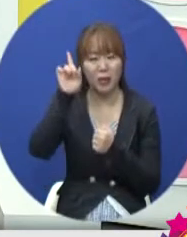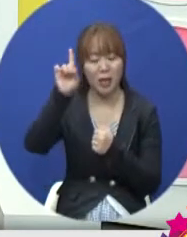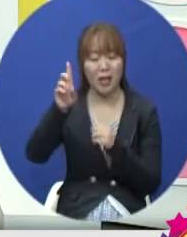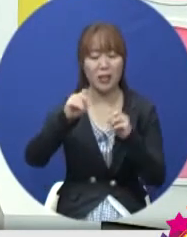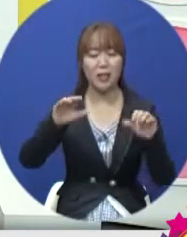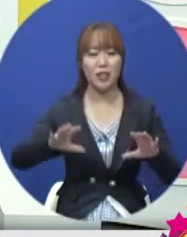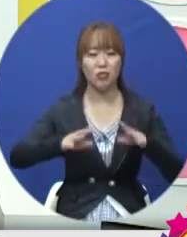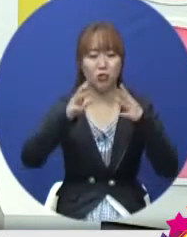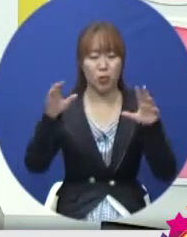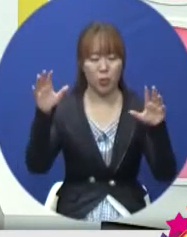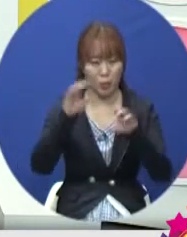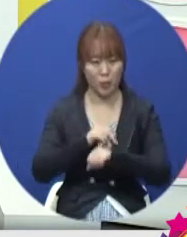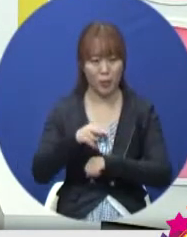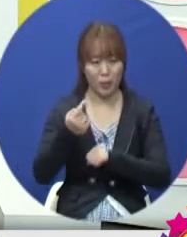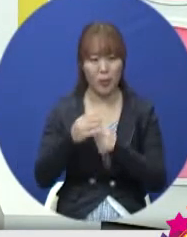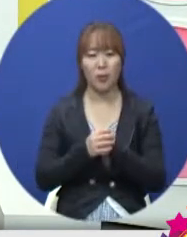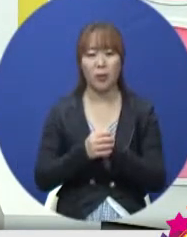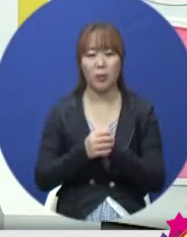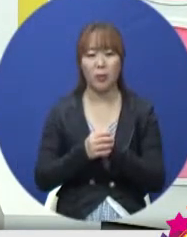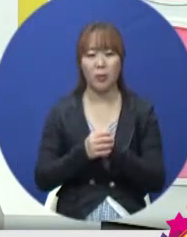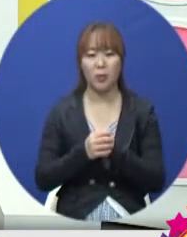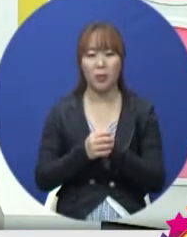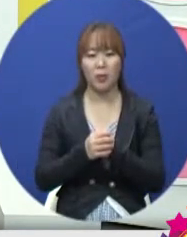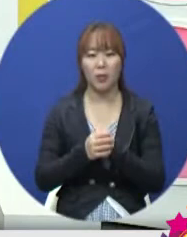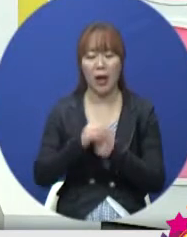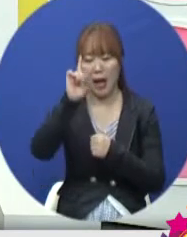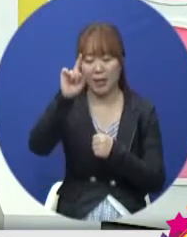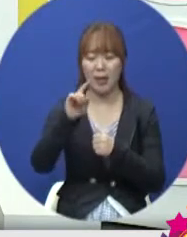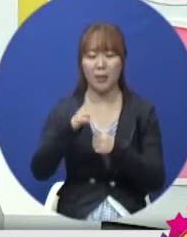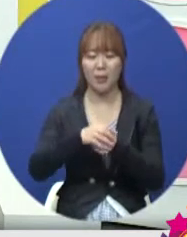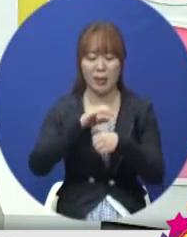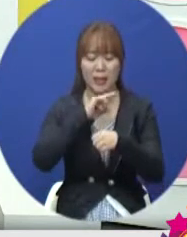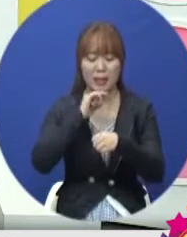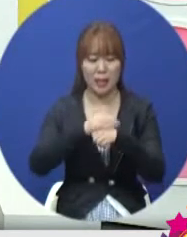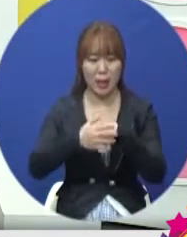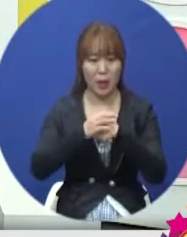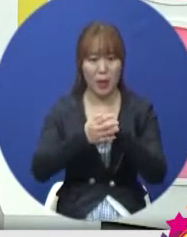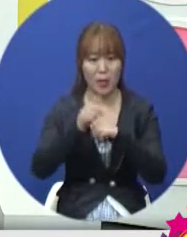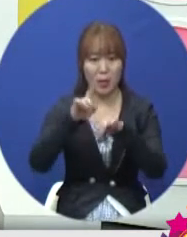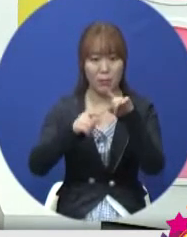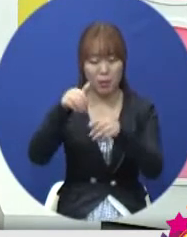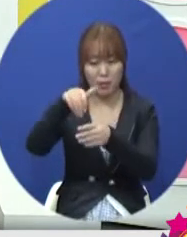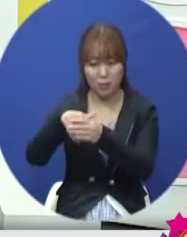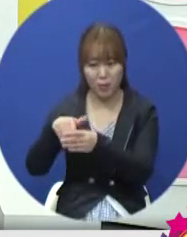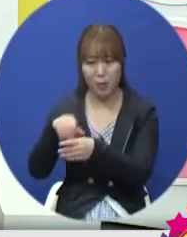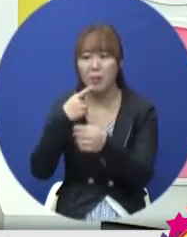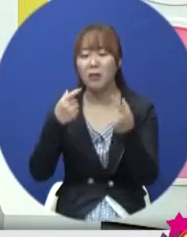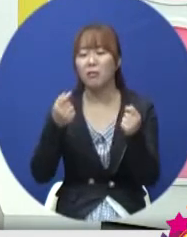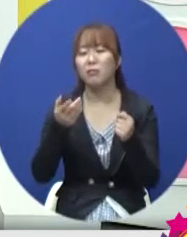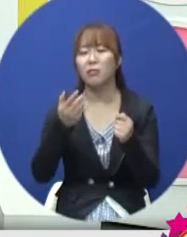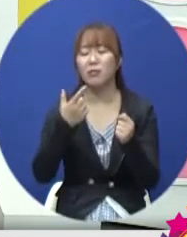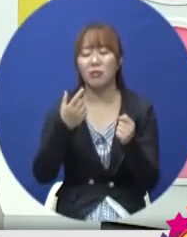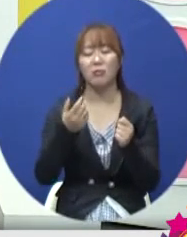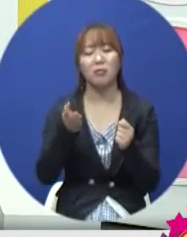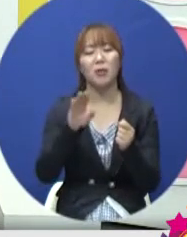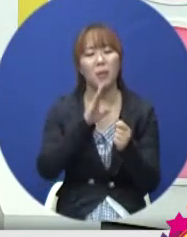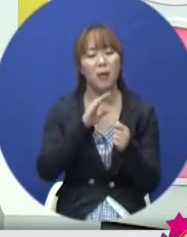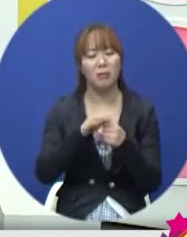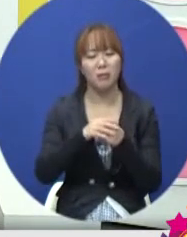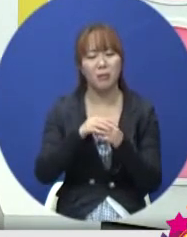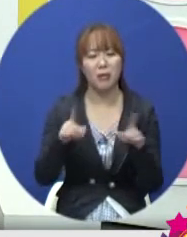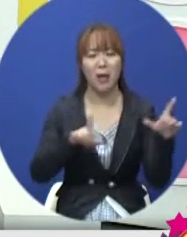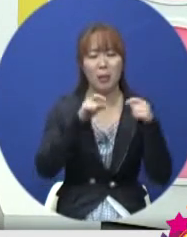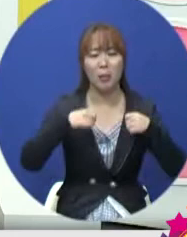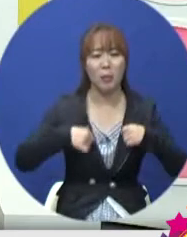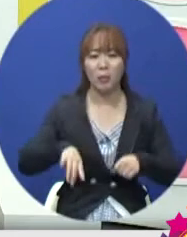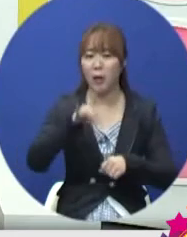종말이 오더라도 종로에 사과나무를 심으라고. 네. 뭐 철학적으로 숫자는 그렇더라도 우리가. 네. 진짜 삶을 포기하고 그래서는